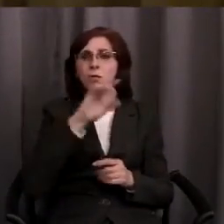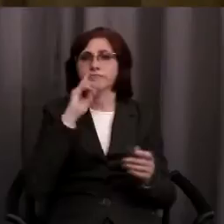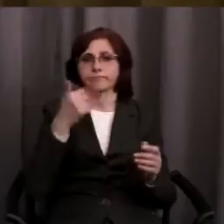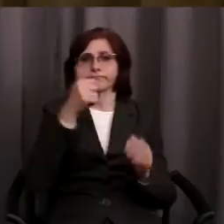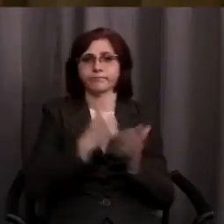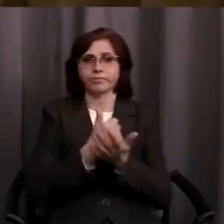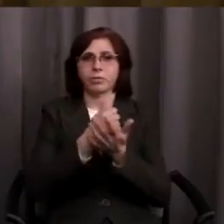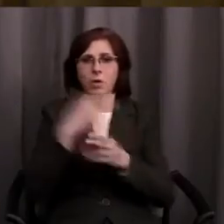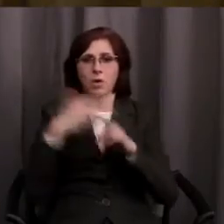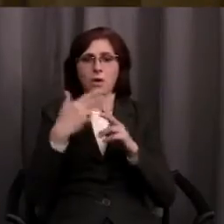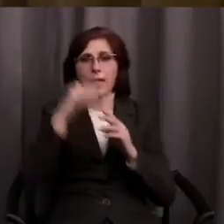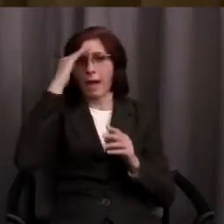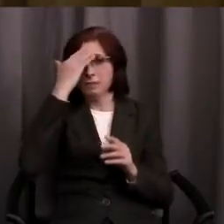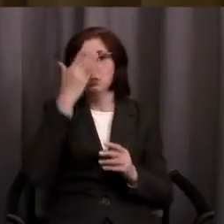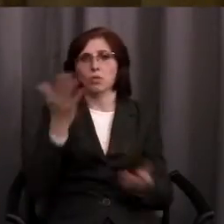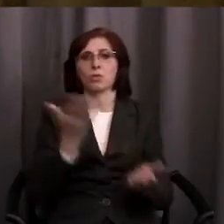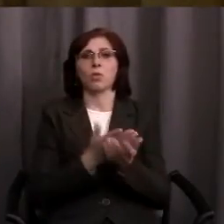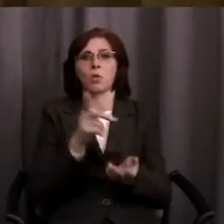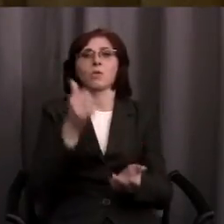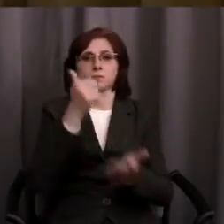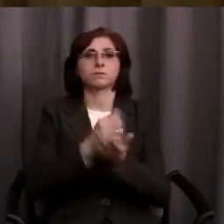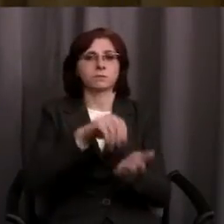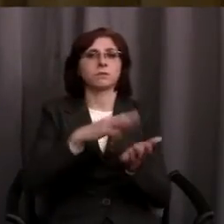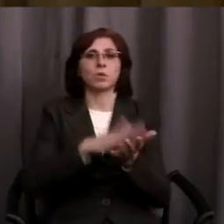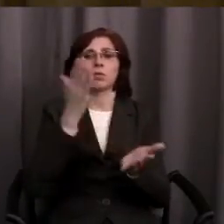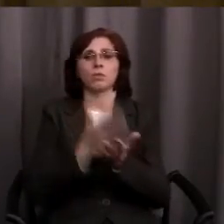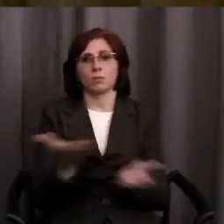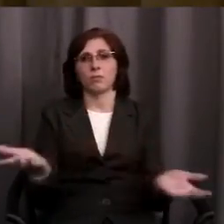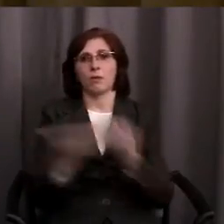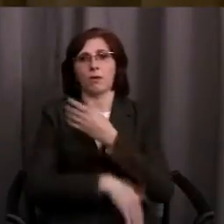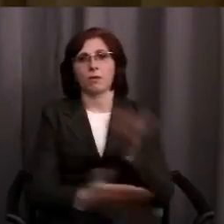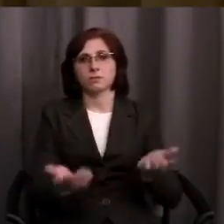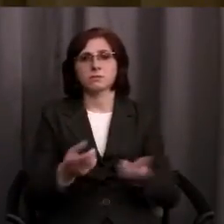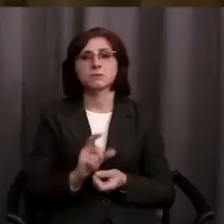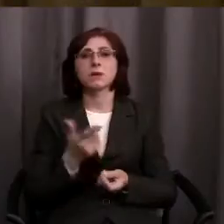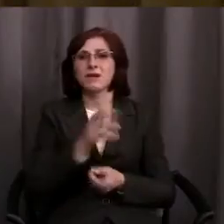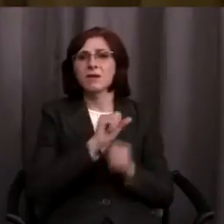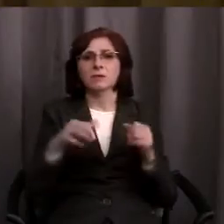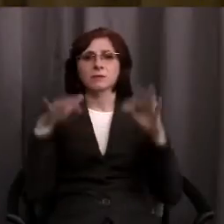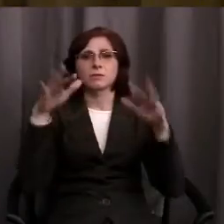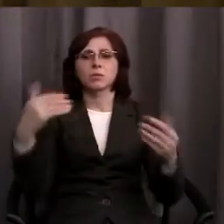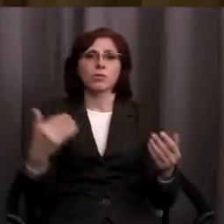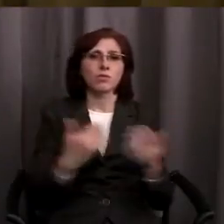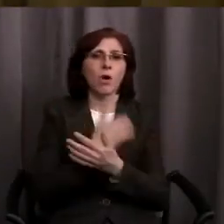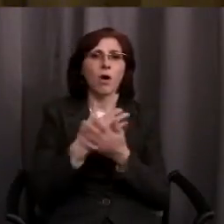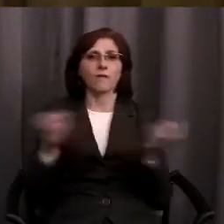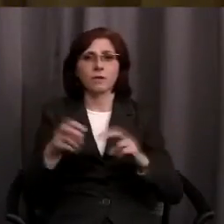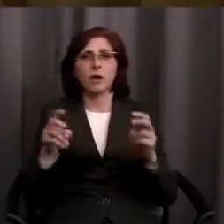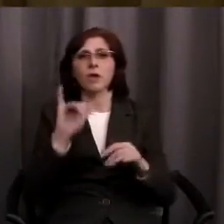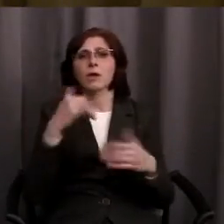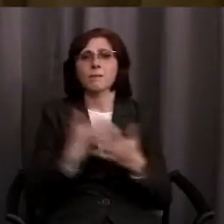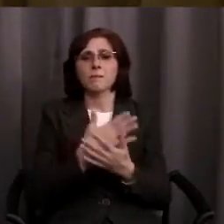choroba Alzheimera. No i na tym się ustaleniu się skończyło. Jest mnóstwo różnych inicjatyw i